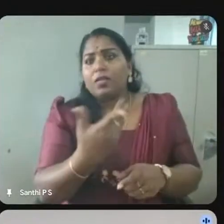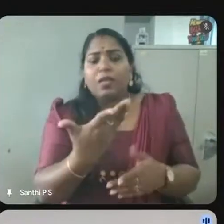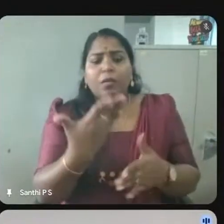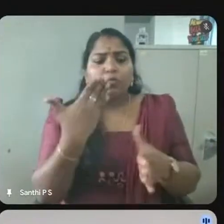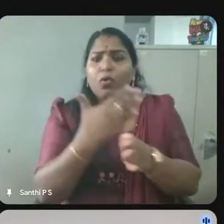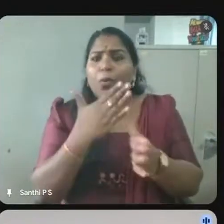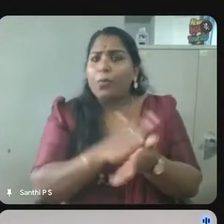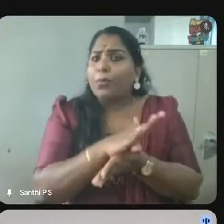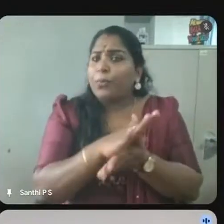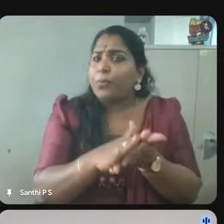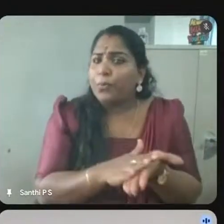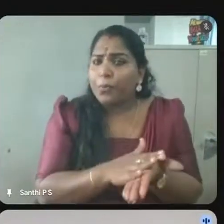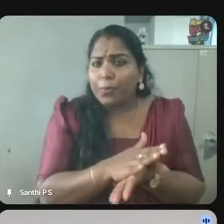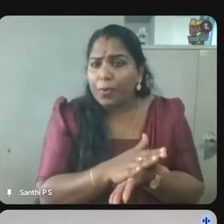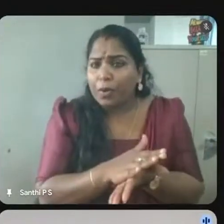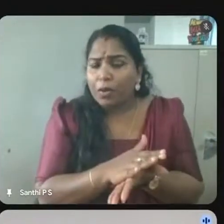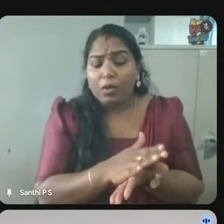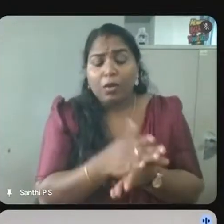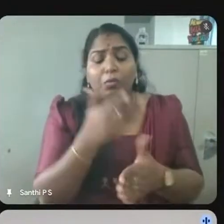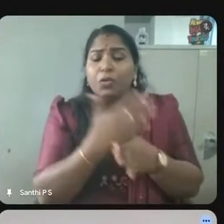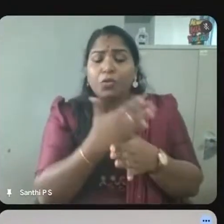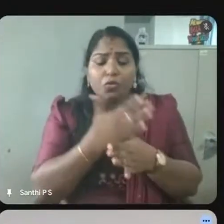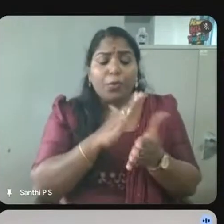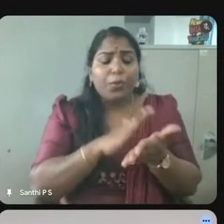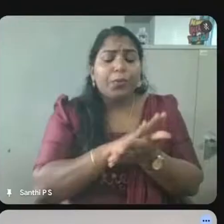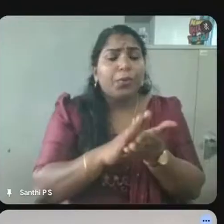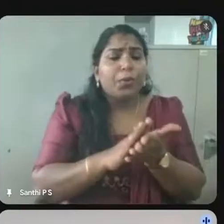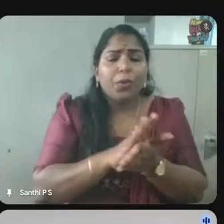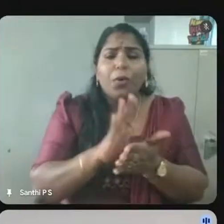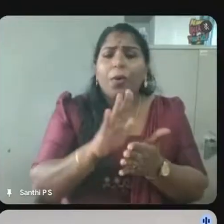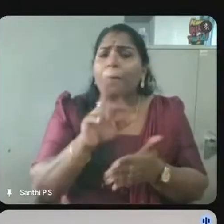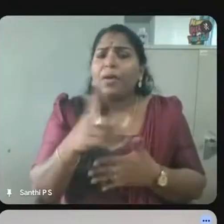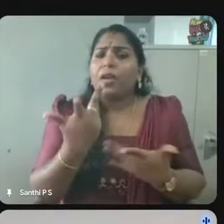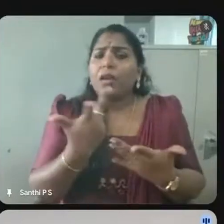അത് മാത്രം തന്നെയും നമുക്ക് ഫിനാൻഷ്യൽ, നമ്മുടെ എക്കണോമിക്,